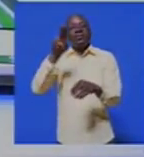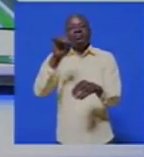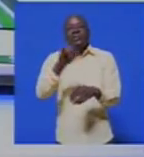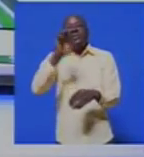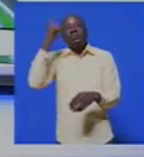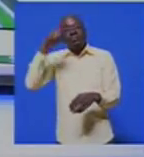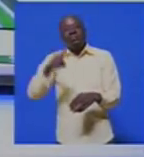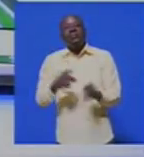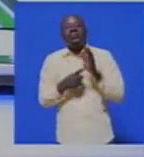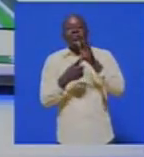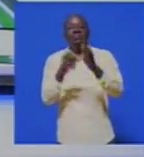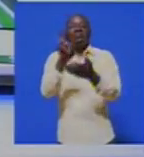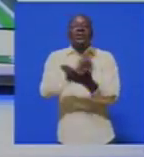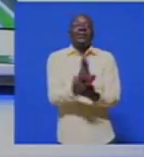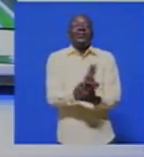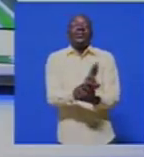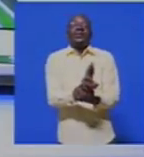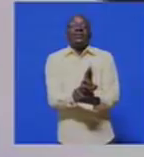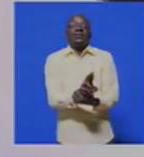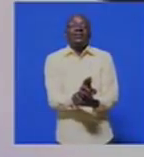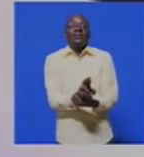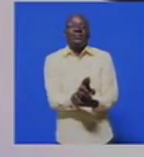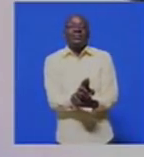spéciaux Roger Bembamba et Abdoulaye Kabori.